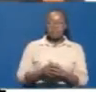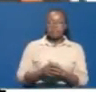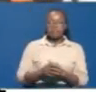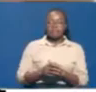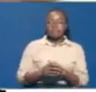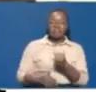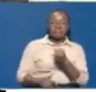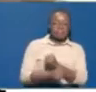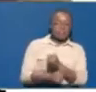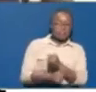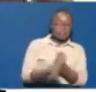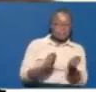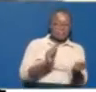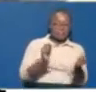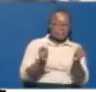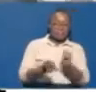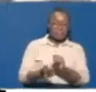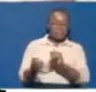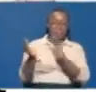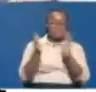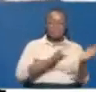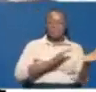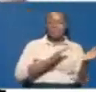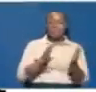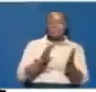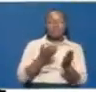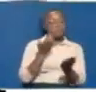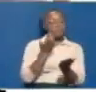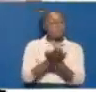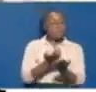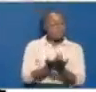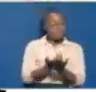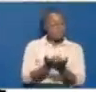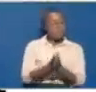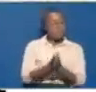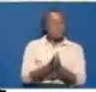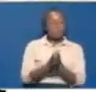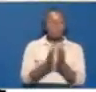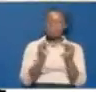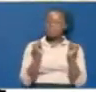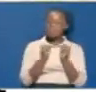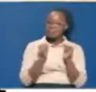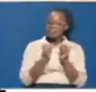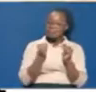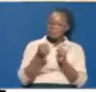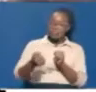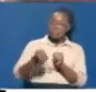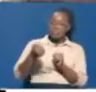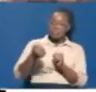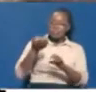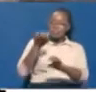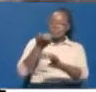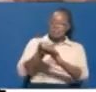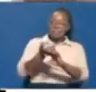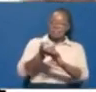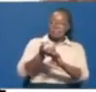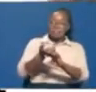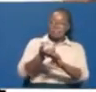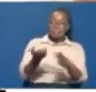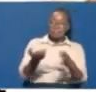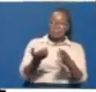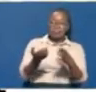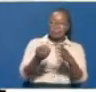na mabadiliko ya hali ya hewa zinakithiri, huku barafu iliyokuwa ikishikilia miamba juu ya milima hiyo